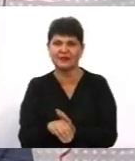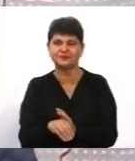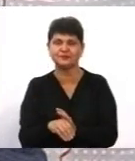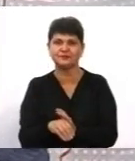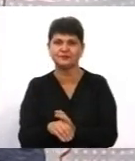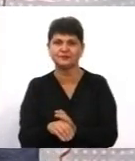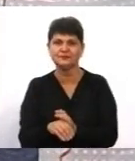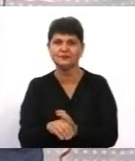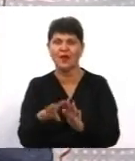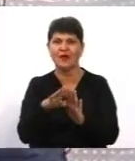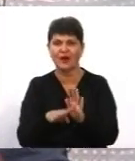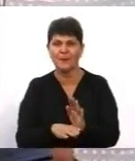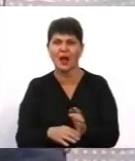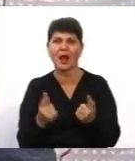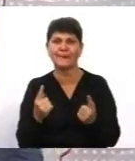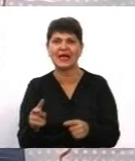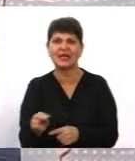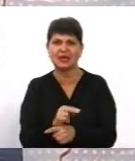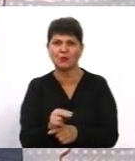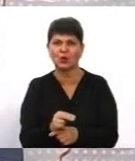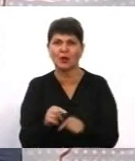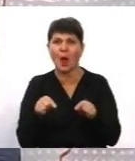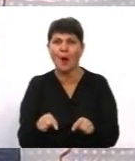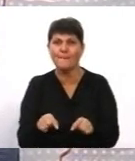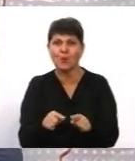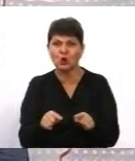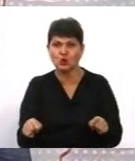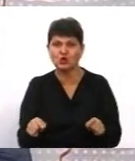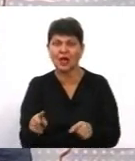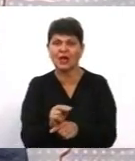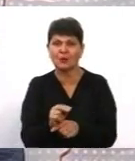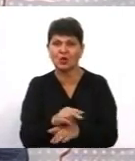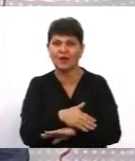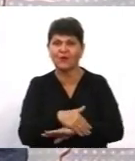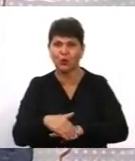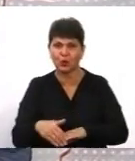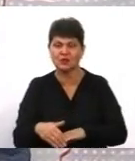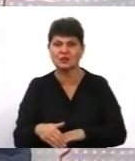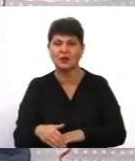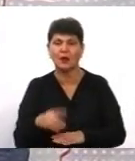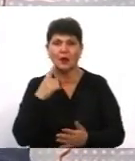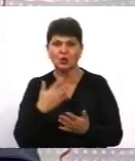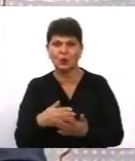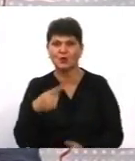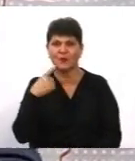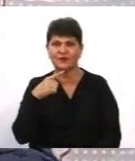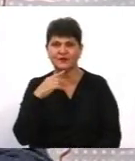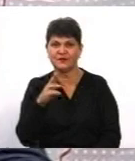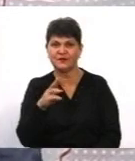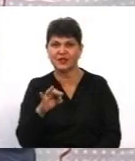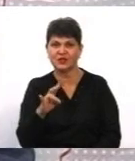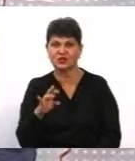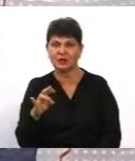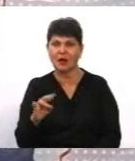в рамках капітальних ремонтів, поточних ремонтів вулиць. Тобто от Вишенька, наприклад, теж спочатку не